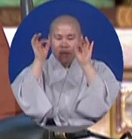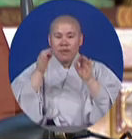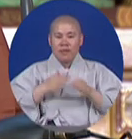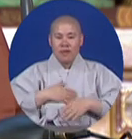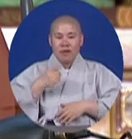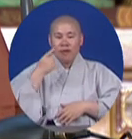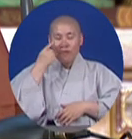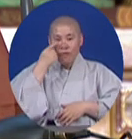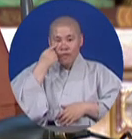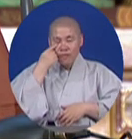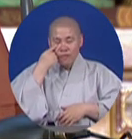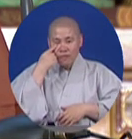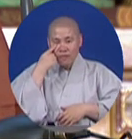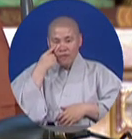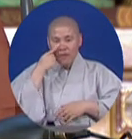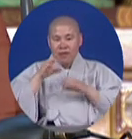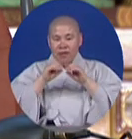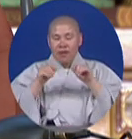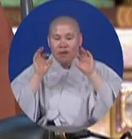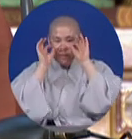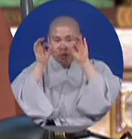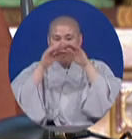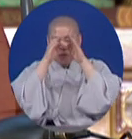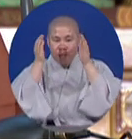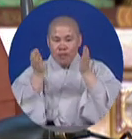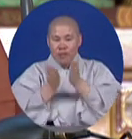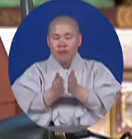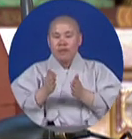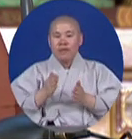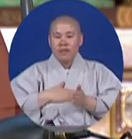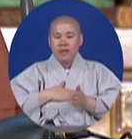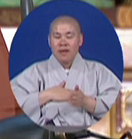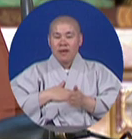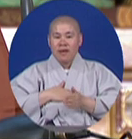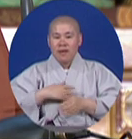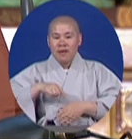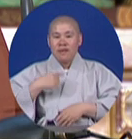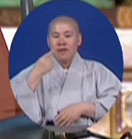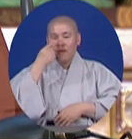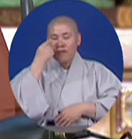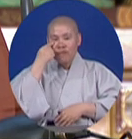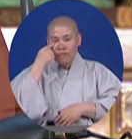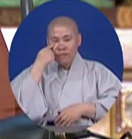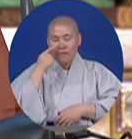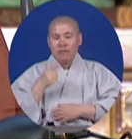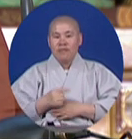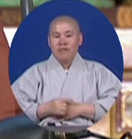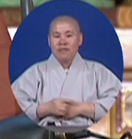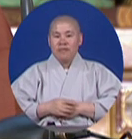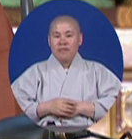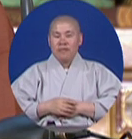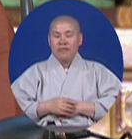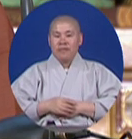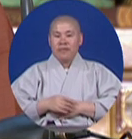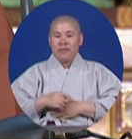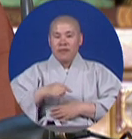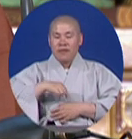이 말이에요. 그럼 뭐냐? 내 눈을 지금까지 잃어버린